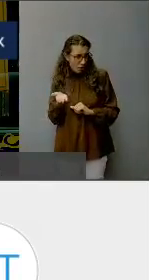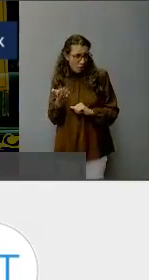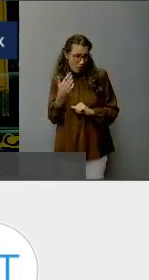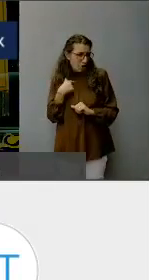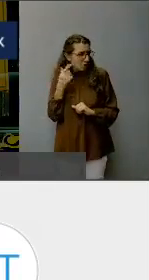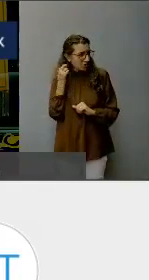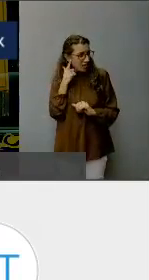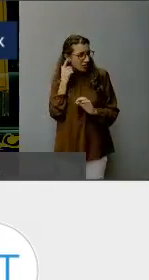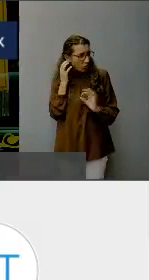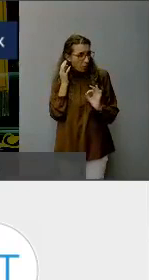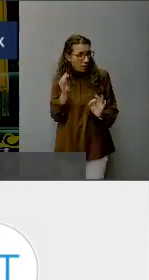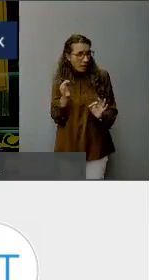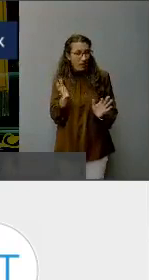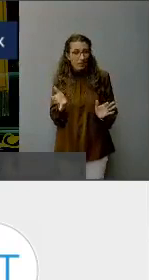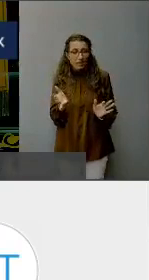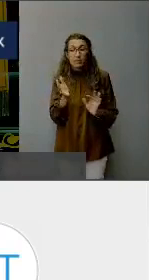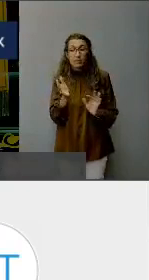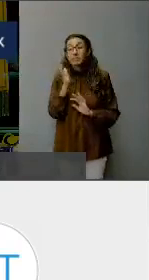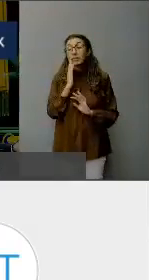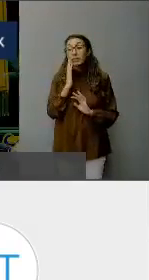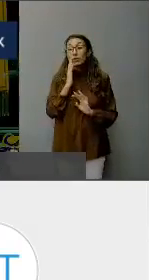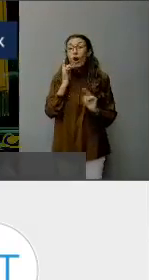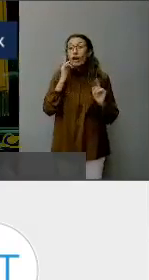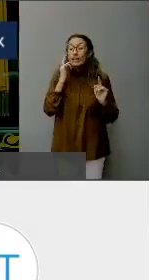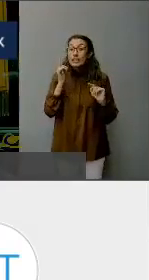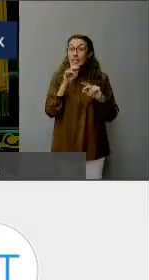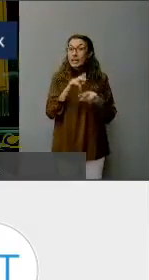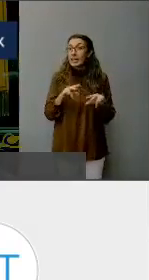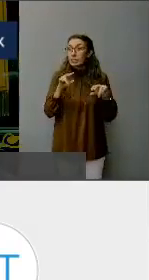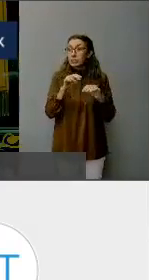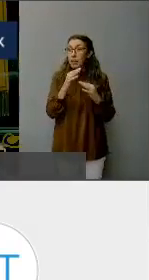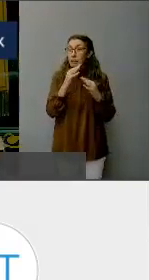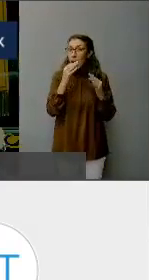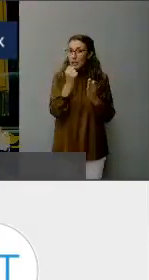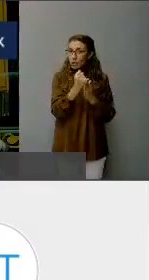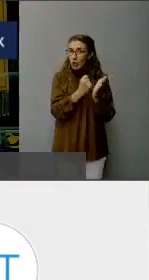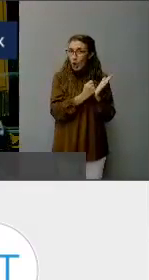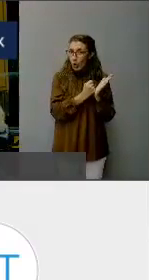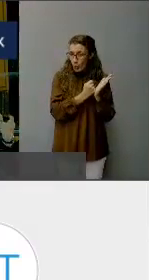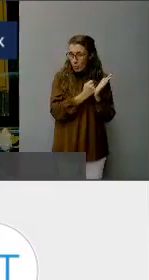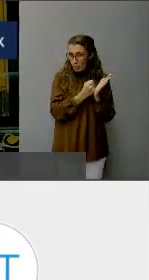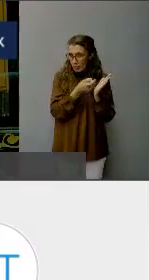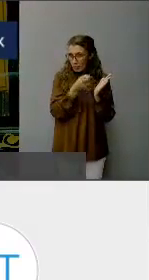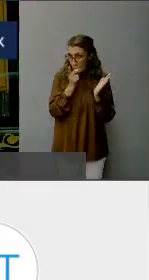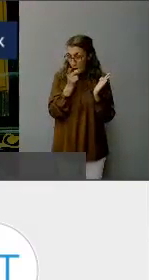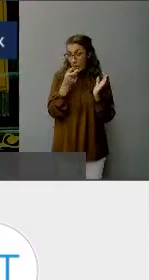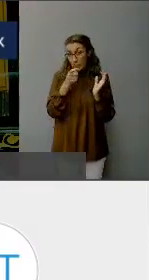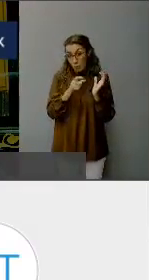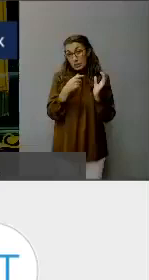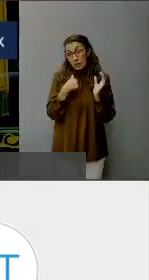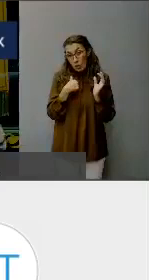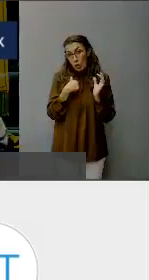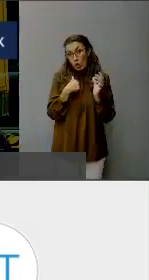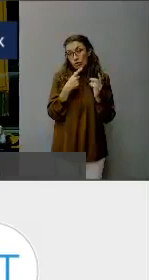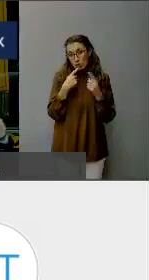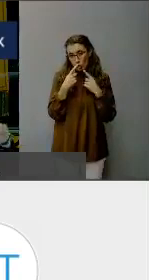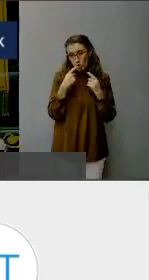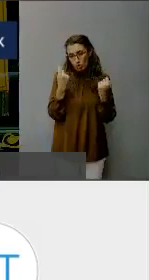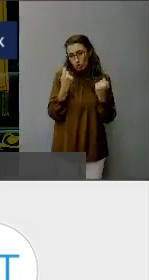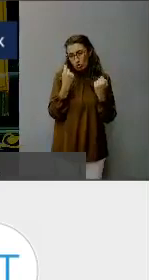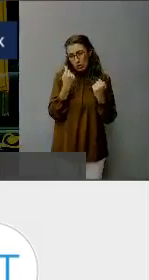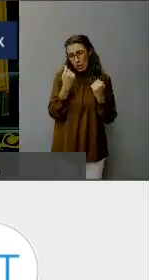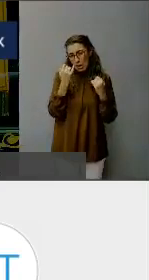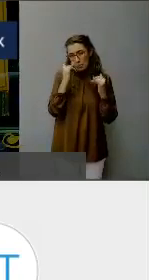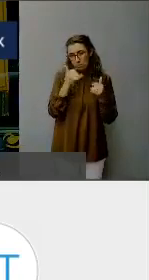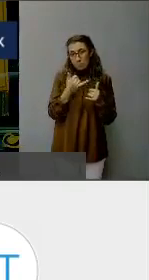richiamate bene anche per seguirli qui i documenti perché capisco il discorso più generale introduttivo però se mi